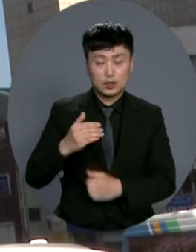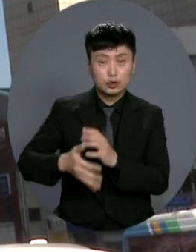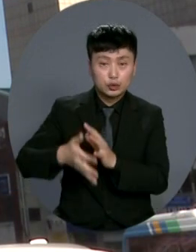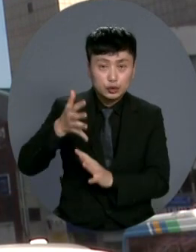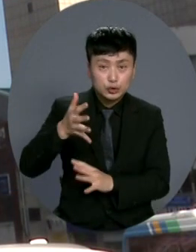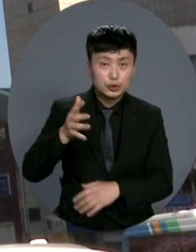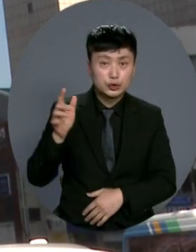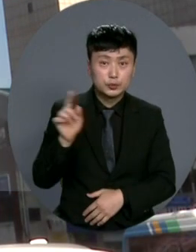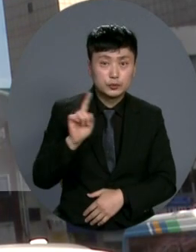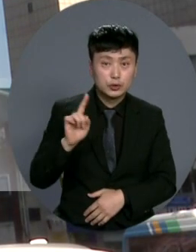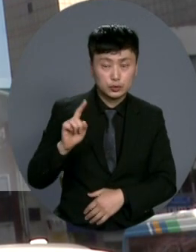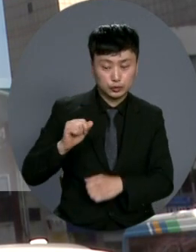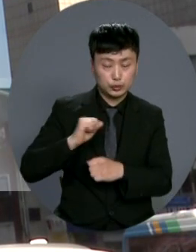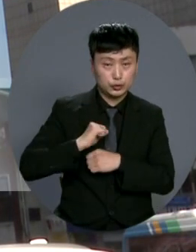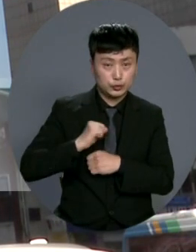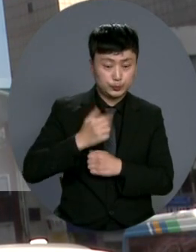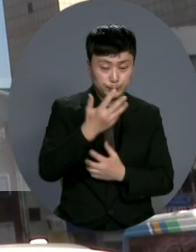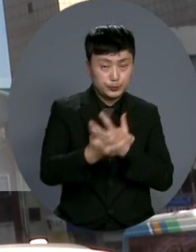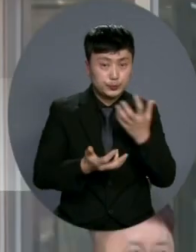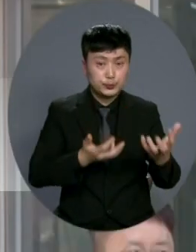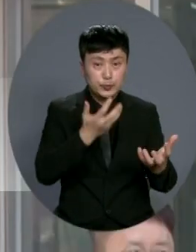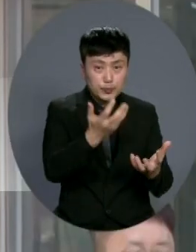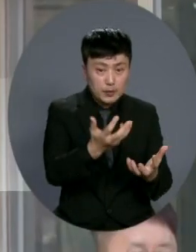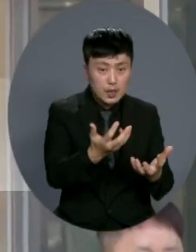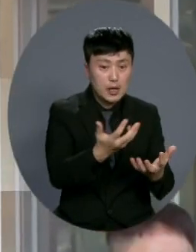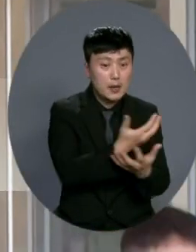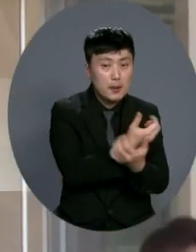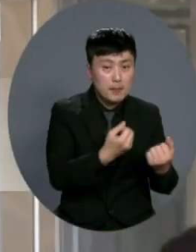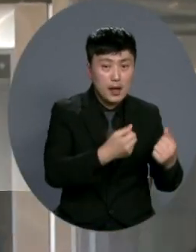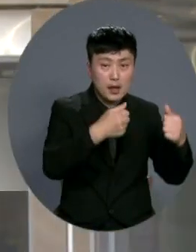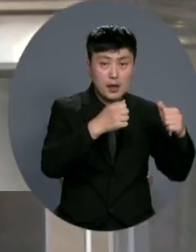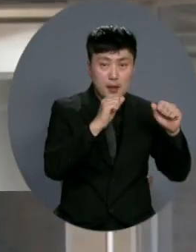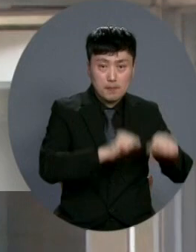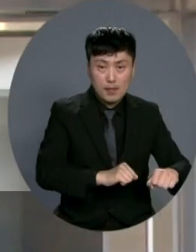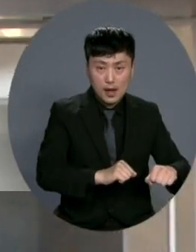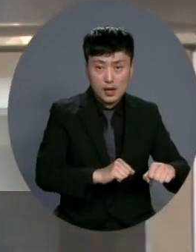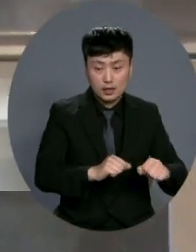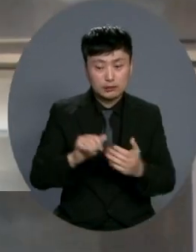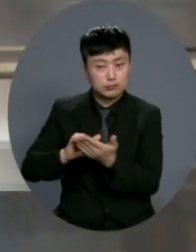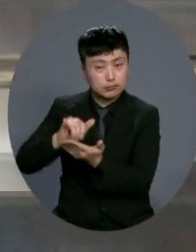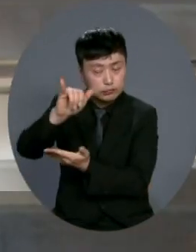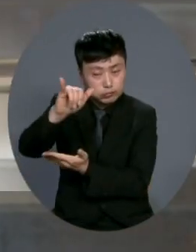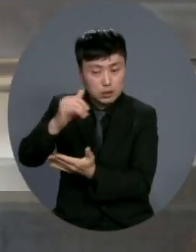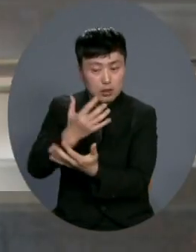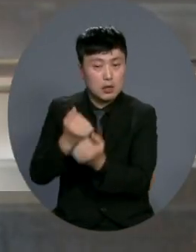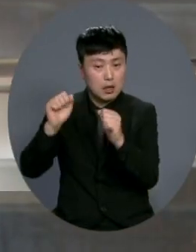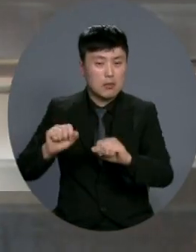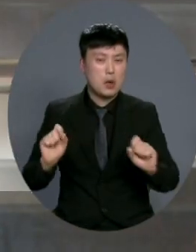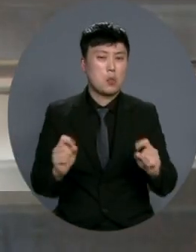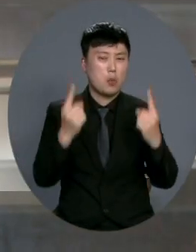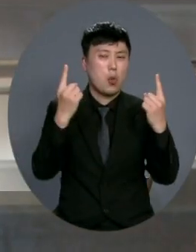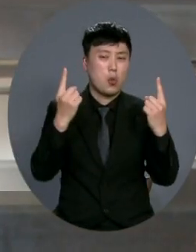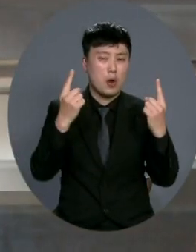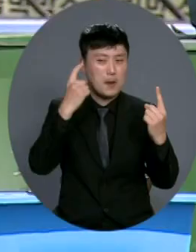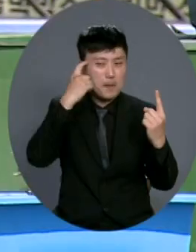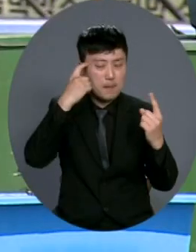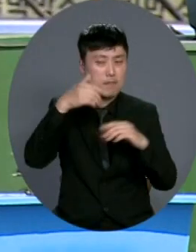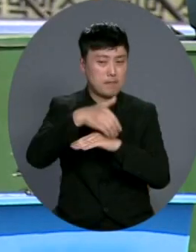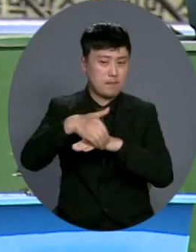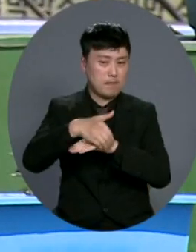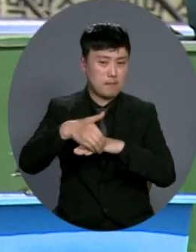대구시는 군공항 이전 사업 업무 협약과 군부대 이전 사업 업무 협약을 동시에 체결하는 방안도 추진해